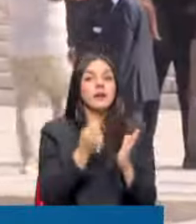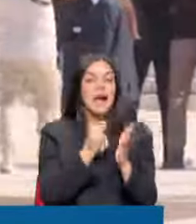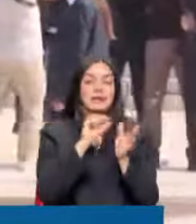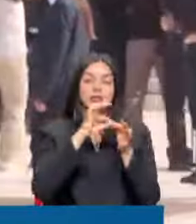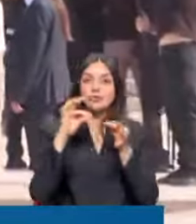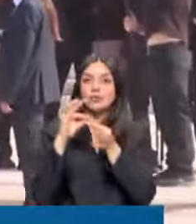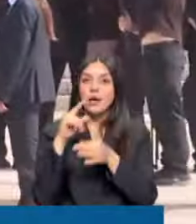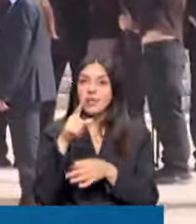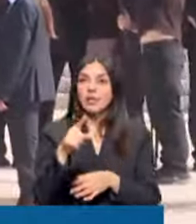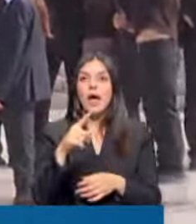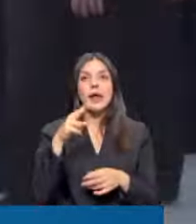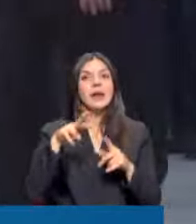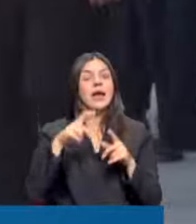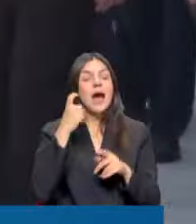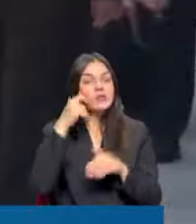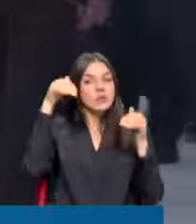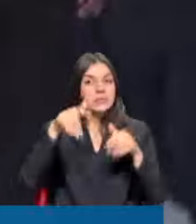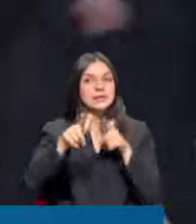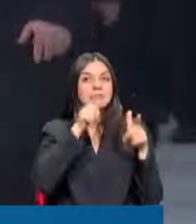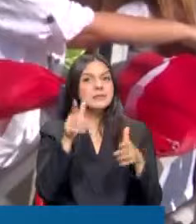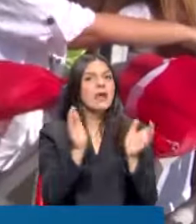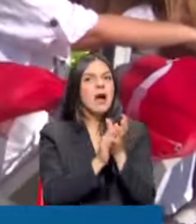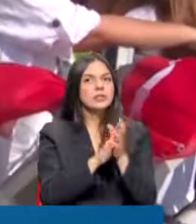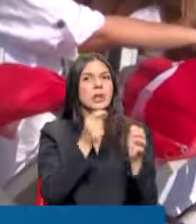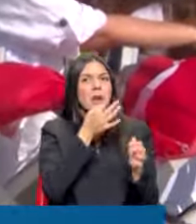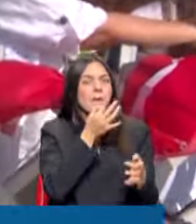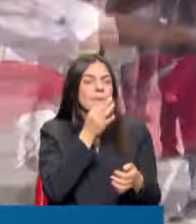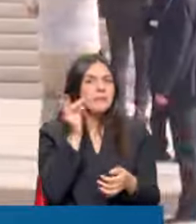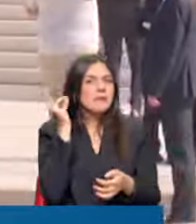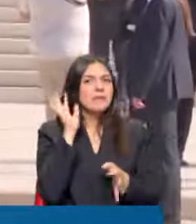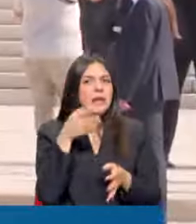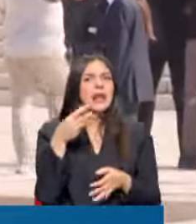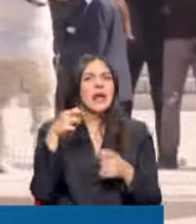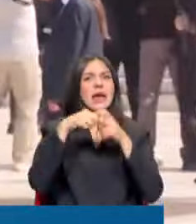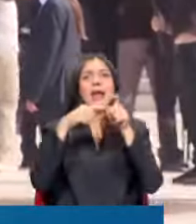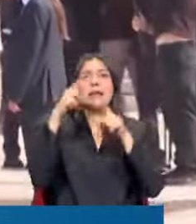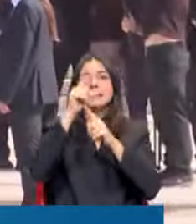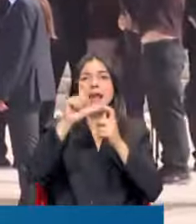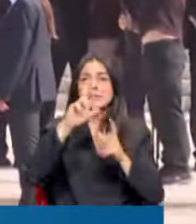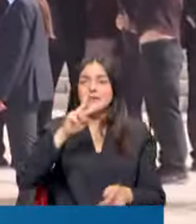satırlar. Anıtkabir avlusunda alkışlar, ıslıklar, Reis ve Recep Tayyip Erdoğan sloganları.